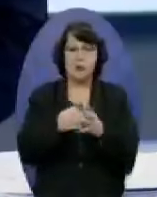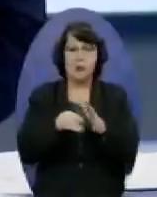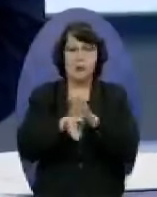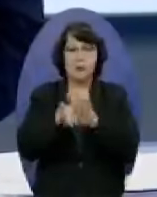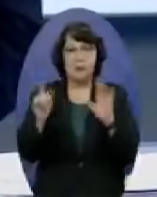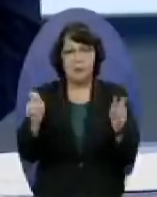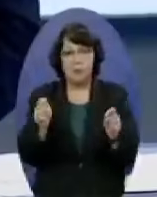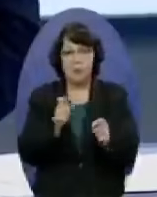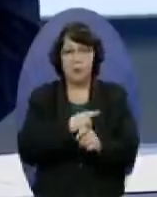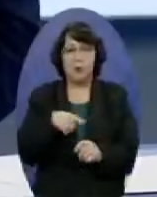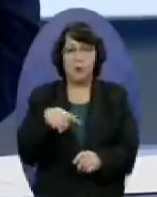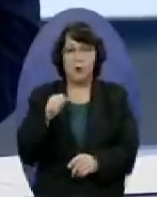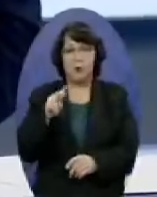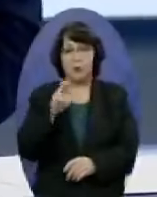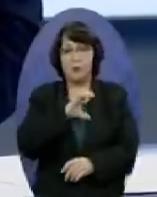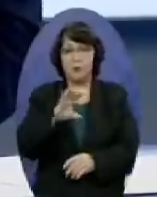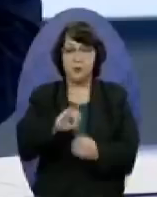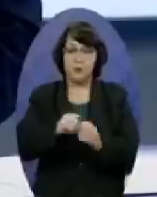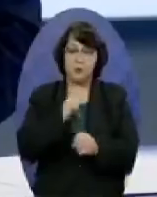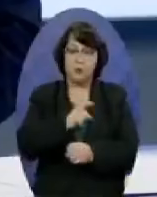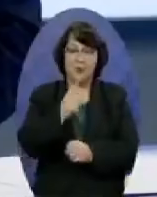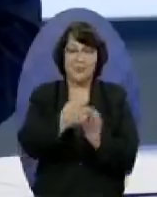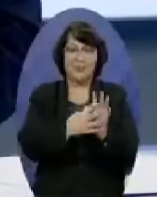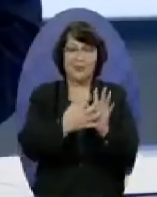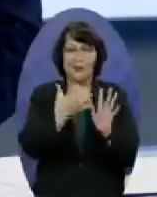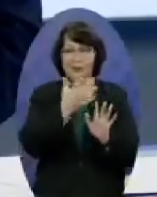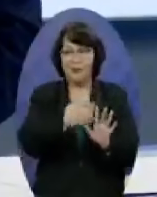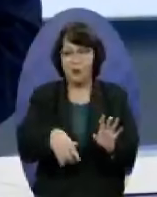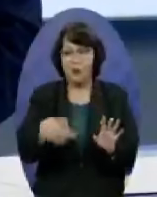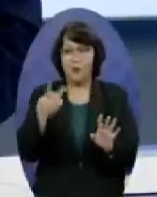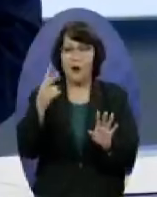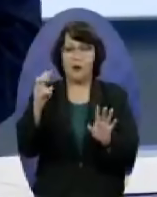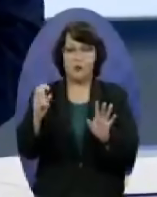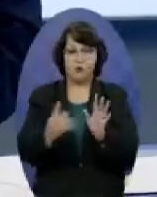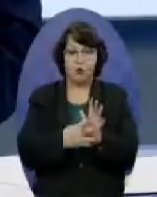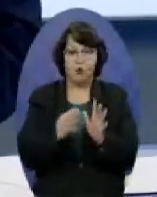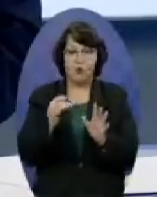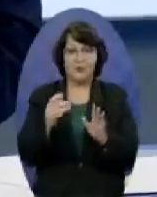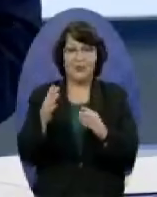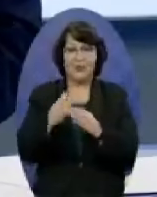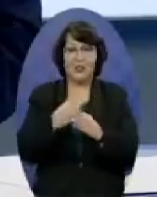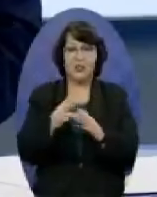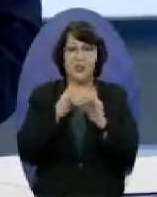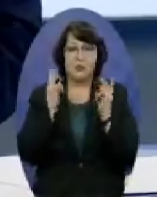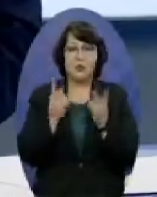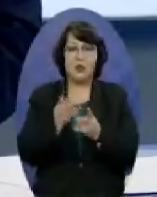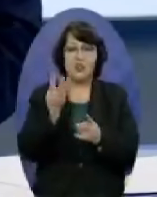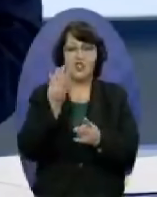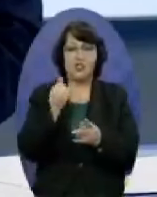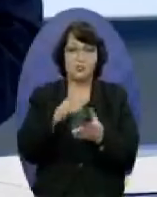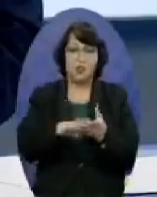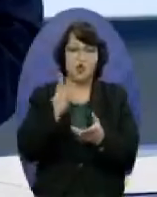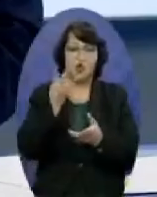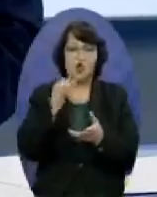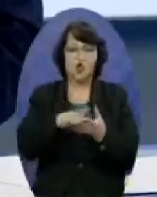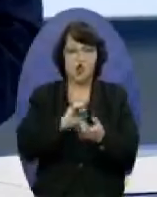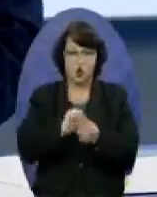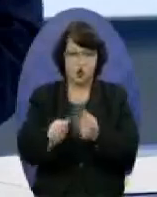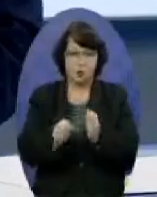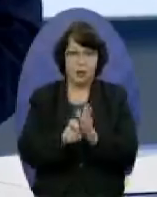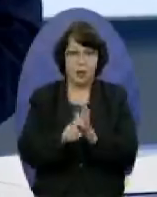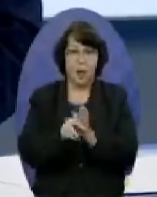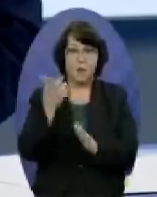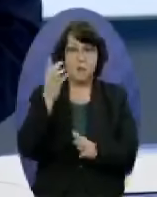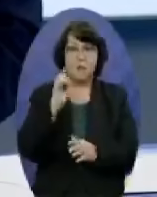хөдөлмөр эрхлэгчид 1995-2019 онд тасалдсан нийгмийн даатгалын шимтгэлээ нөхөн төлөх боломжтой юм. Хамгийн бага